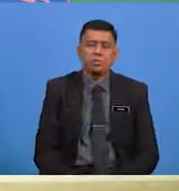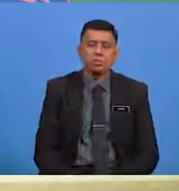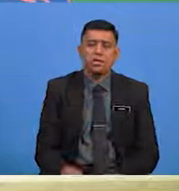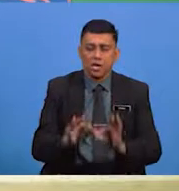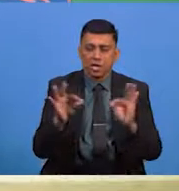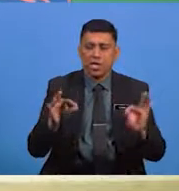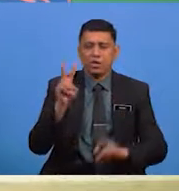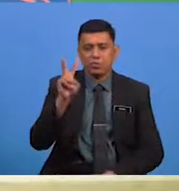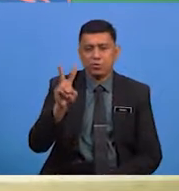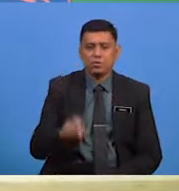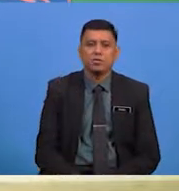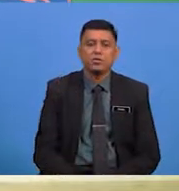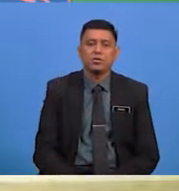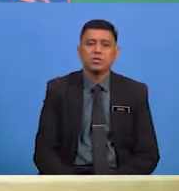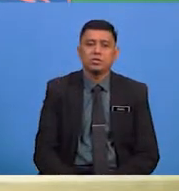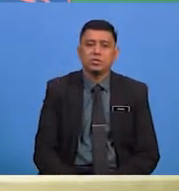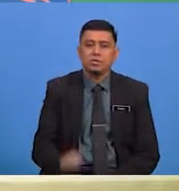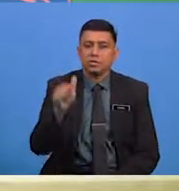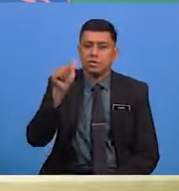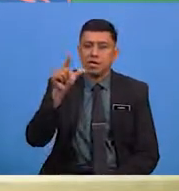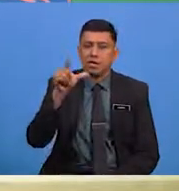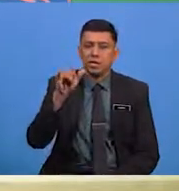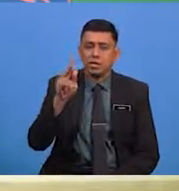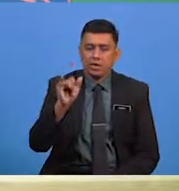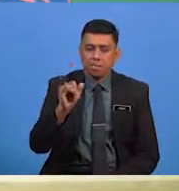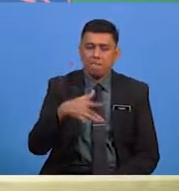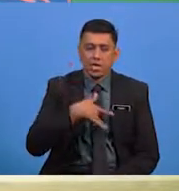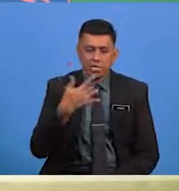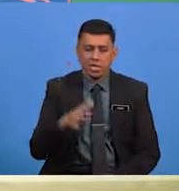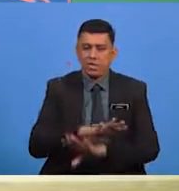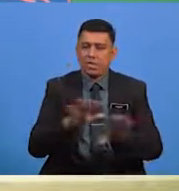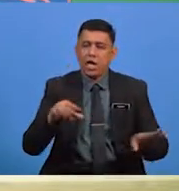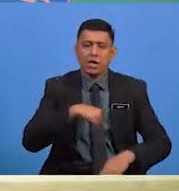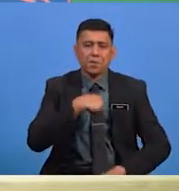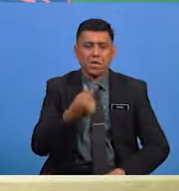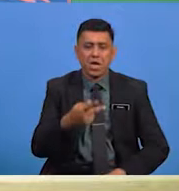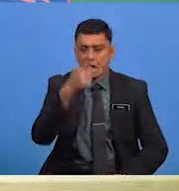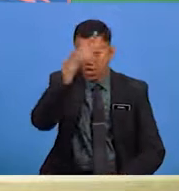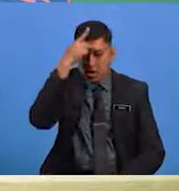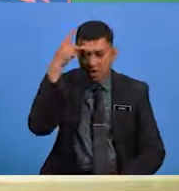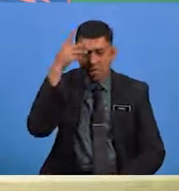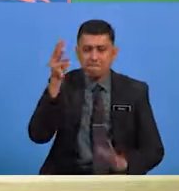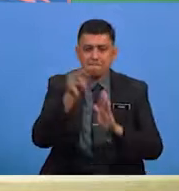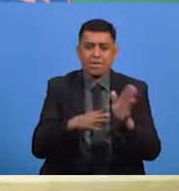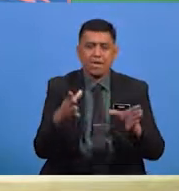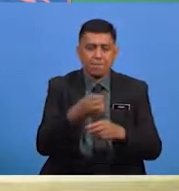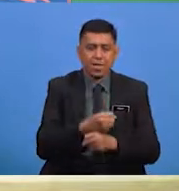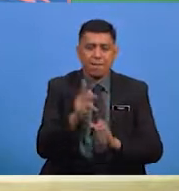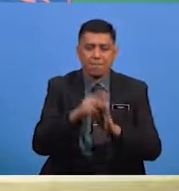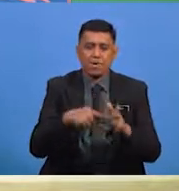kedua. Alia berasa tidak gembira kerana